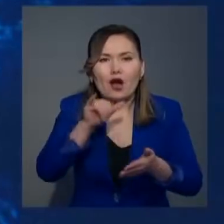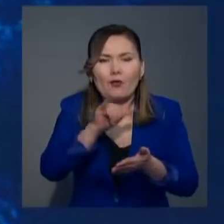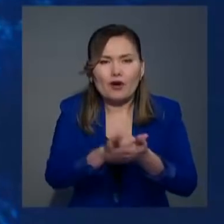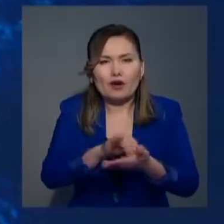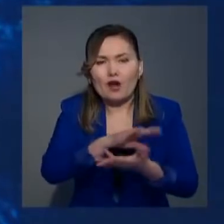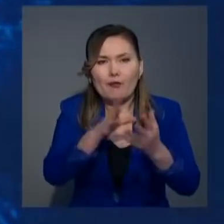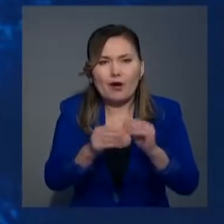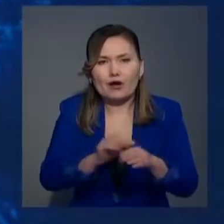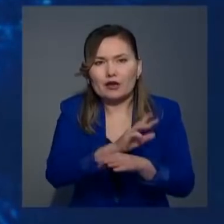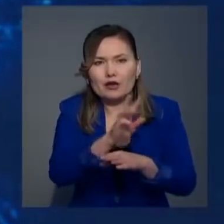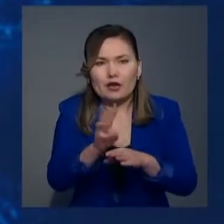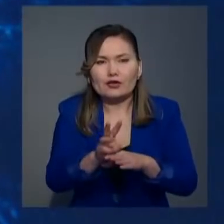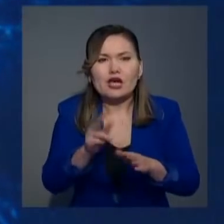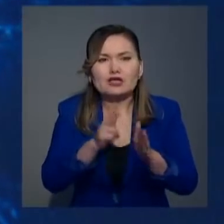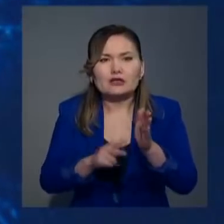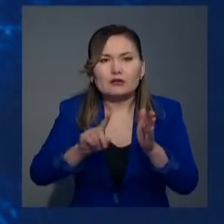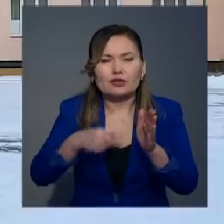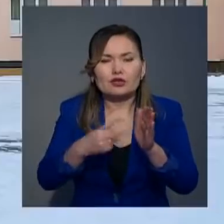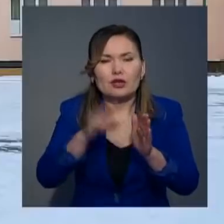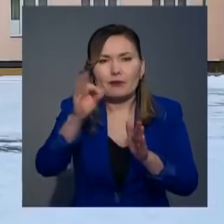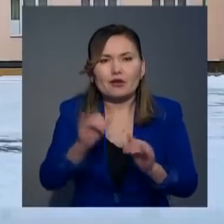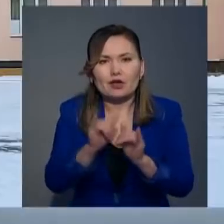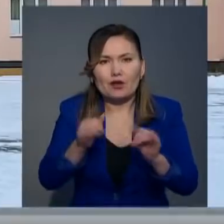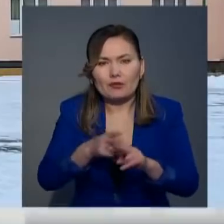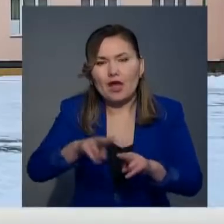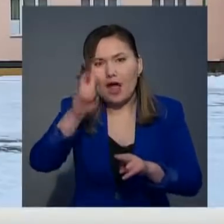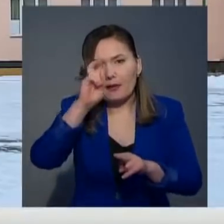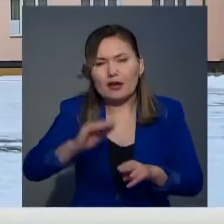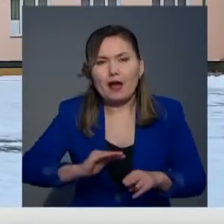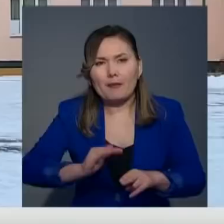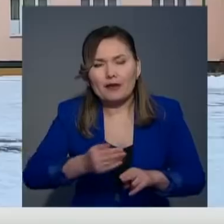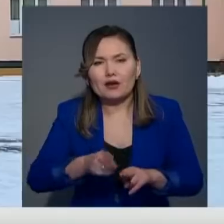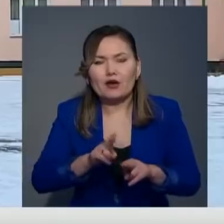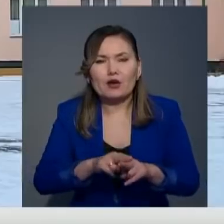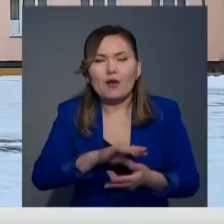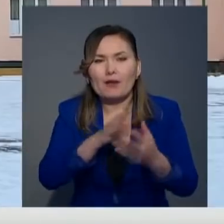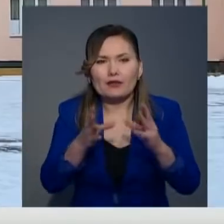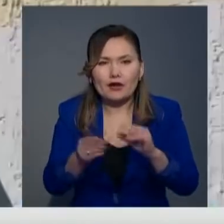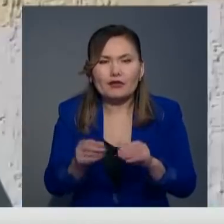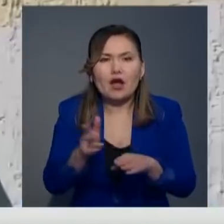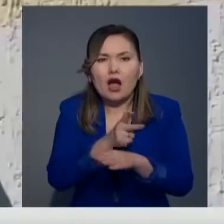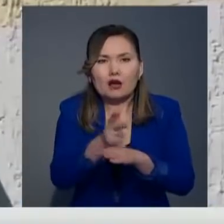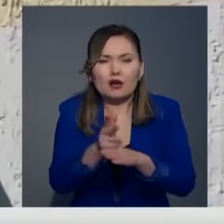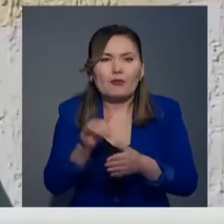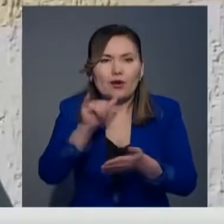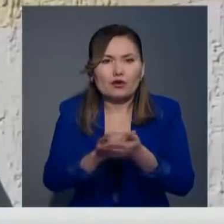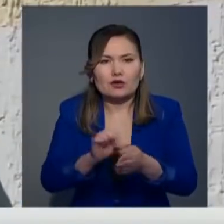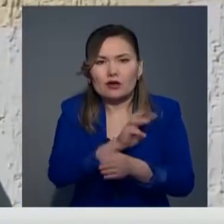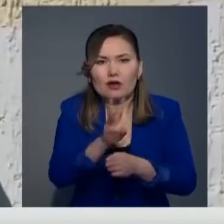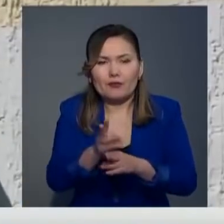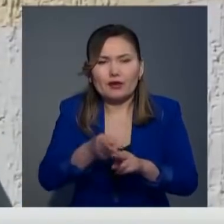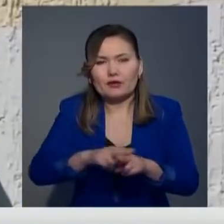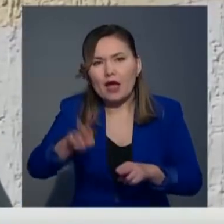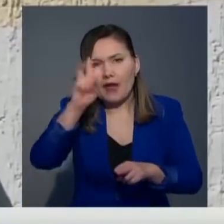көрсеткіші 87,7%-ке жетті. Бұл мемлекеттік және жекеменшік нысандарды қоса алғандағы көрсеткіш.